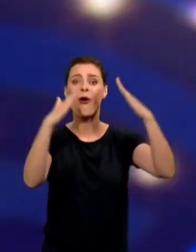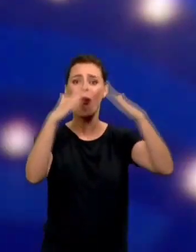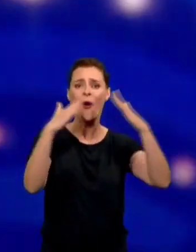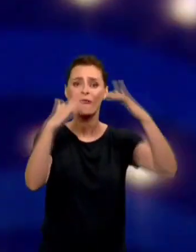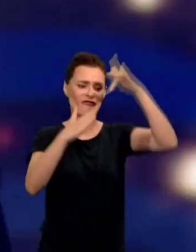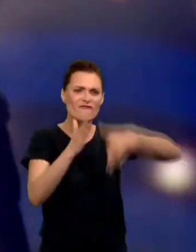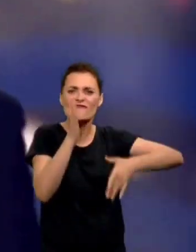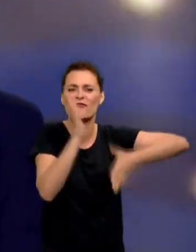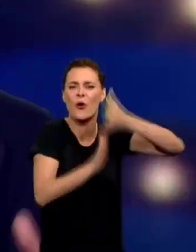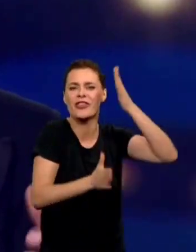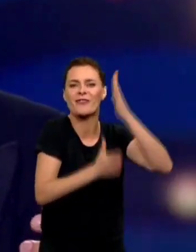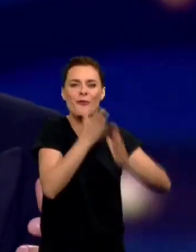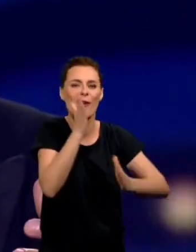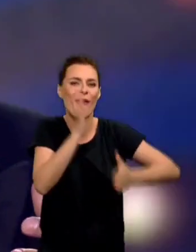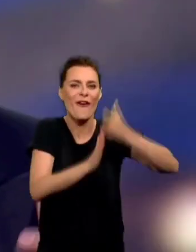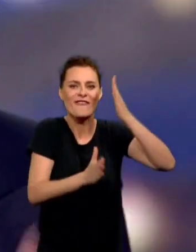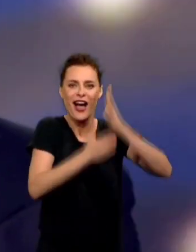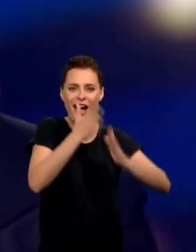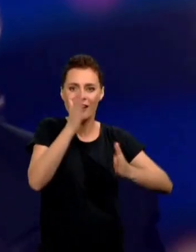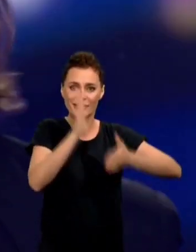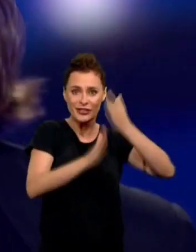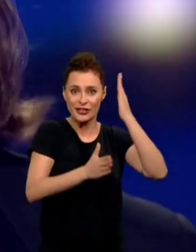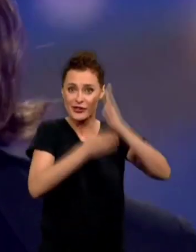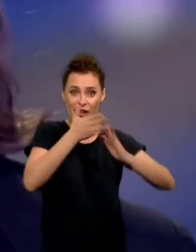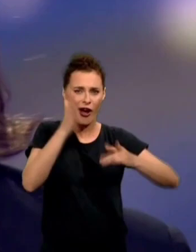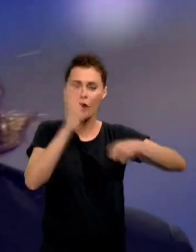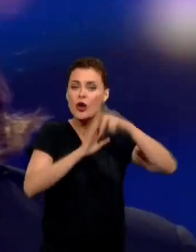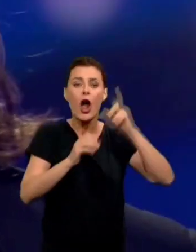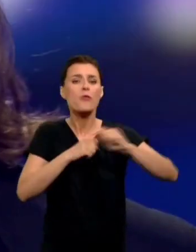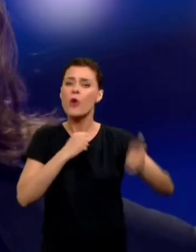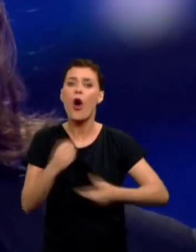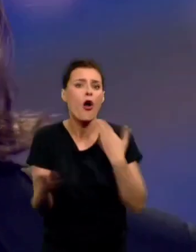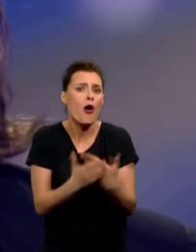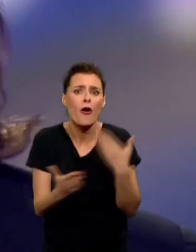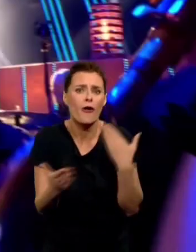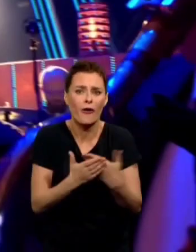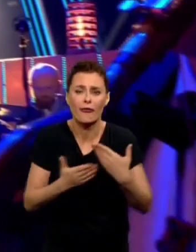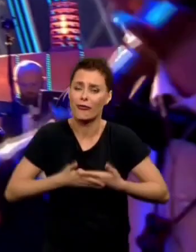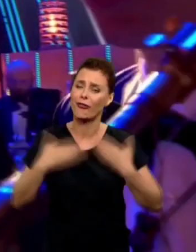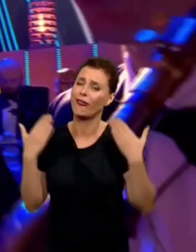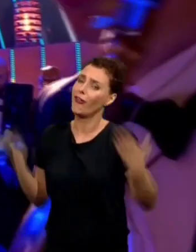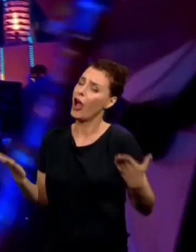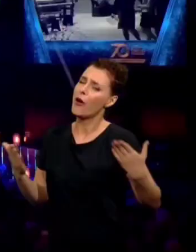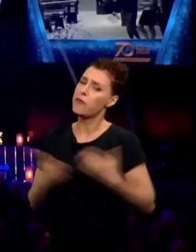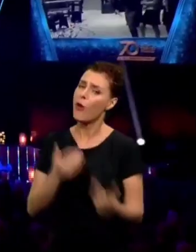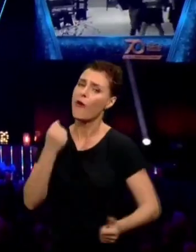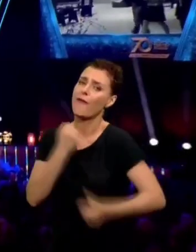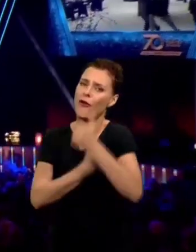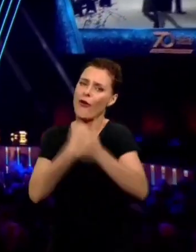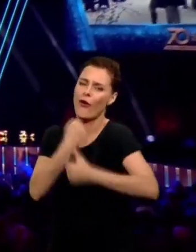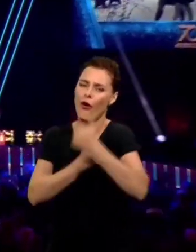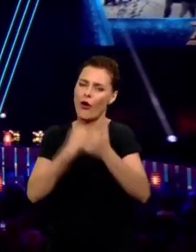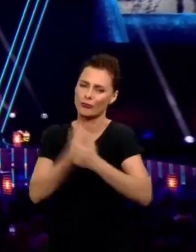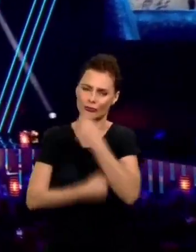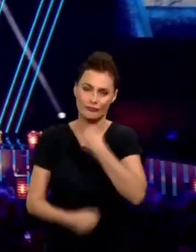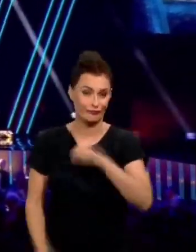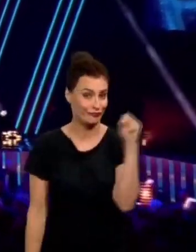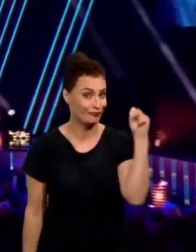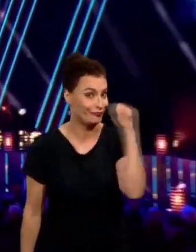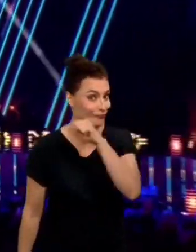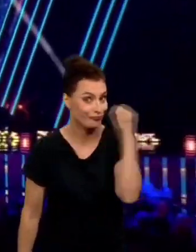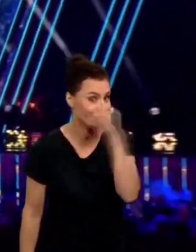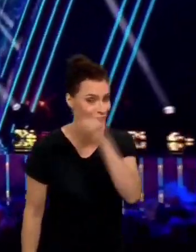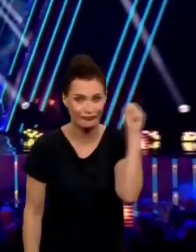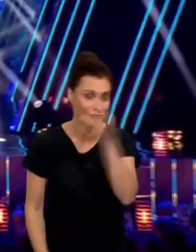wybucha nowa wojna domowa, bo byle co się robi ruch. Powody